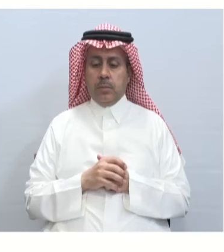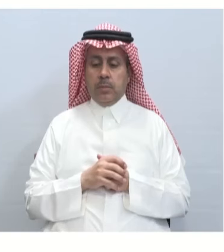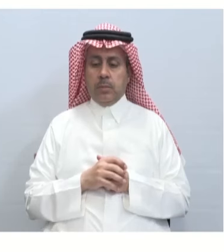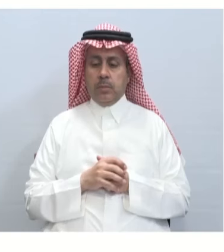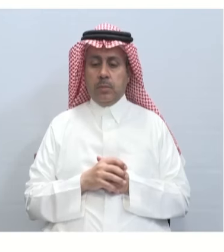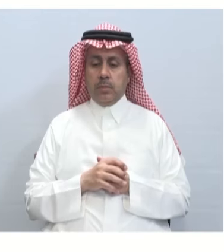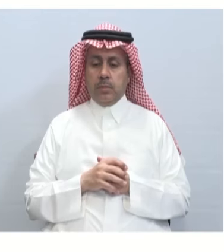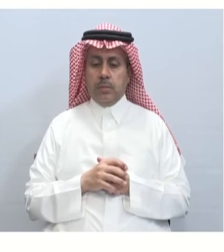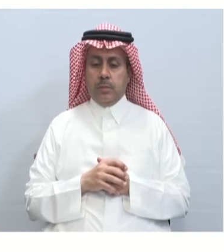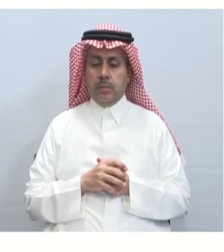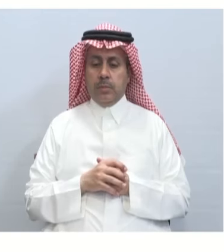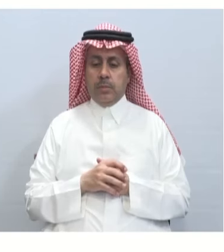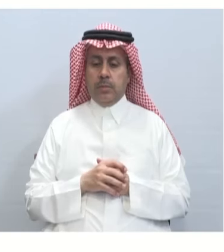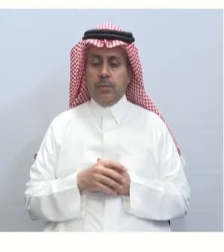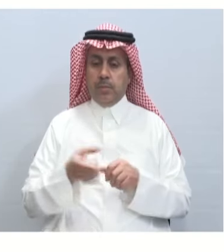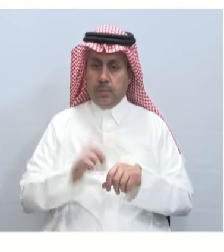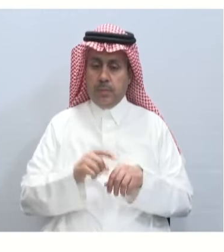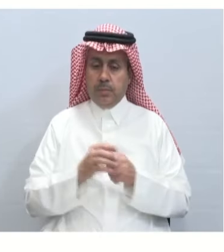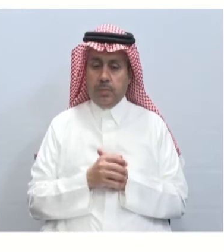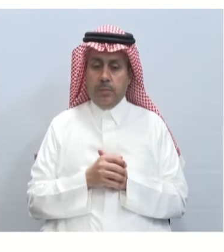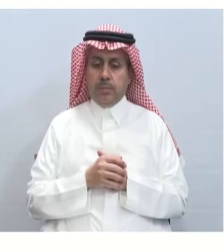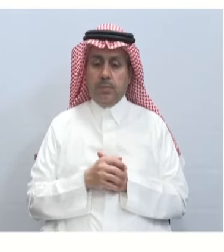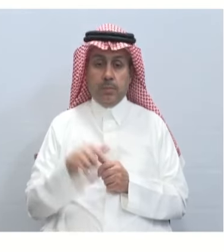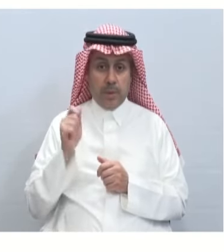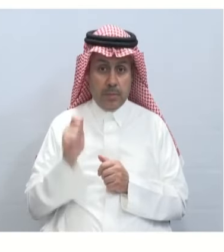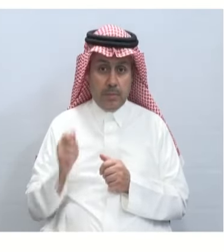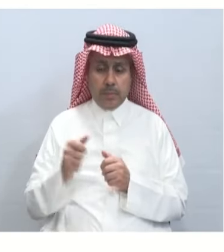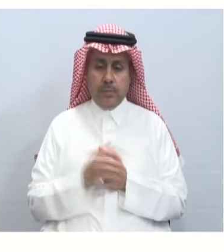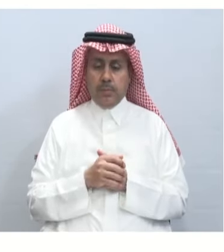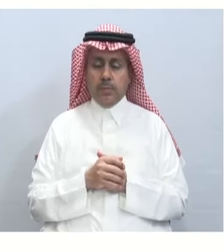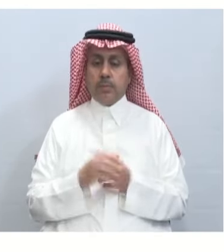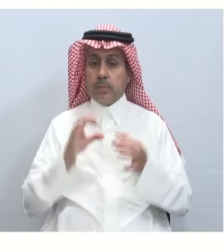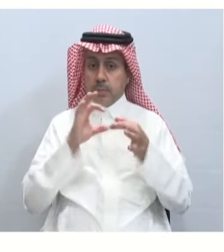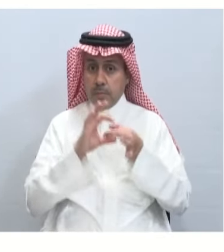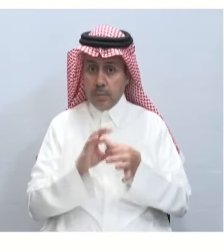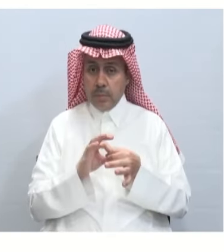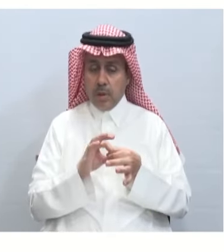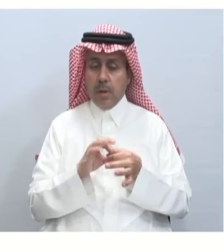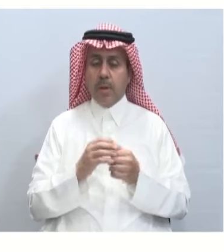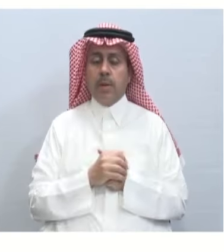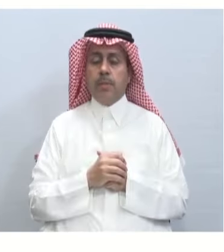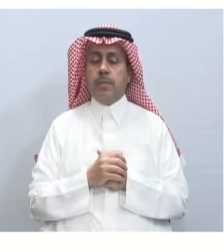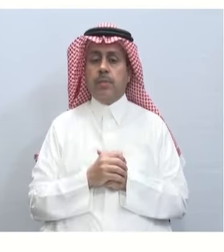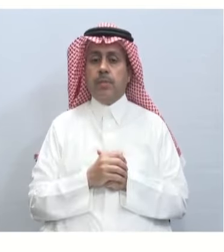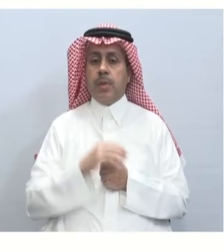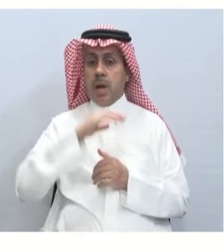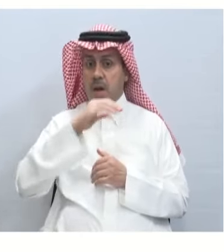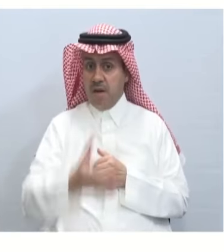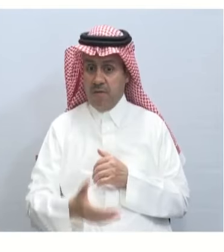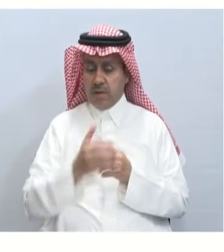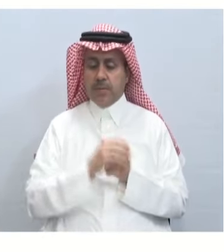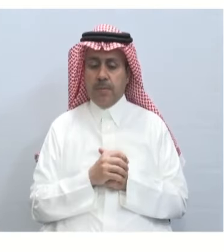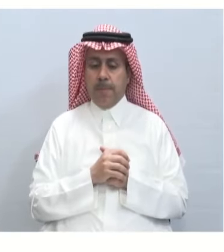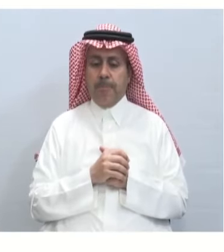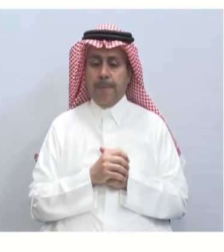وتصلي ايضا من الاحكام المتعلقه ب النفاس